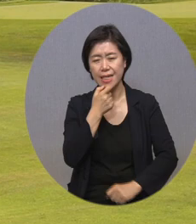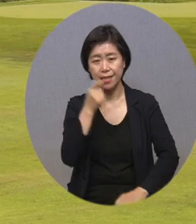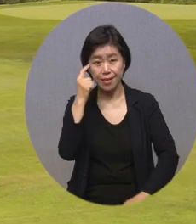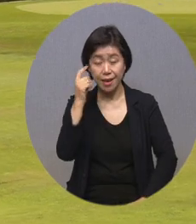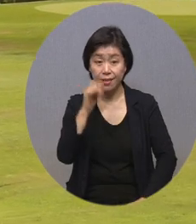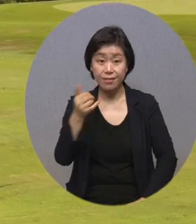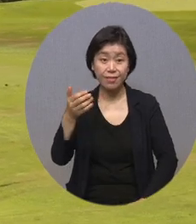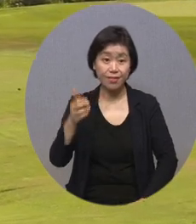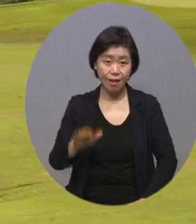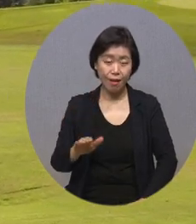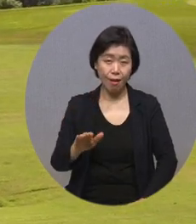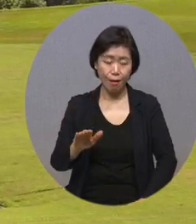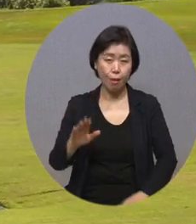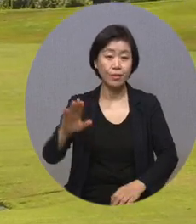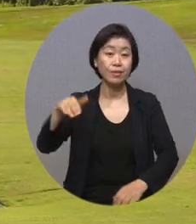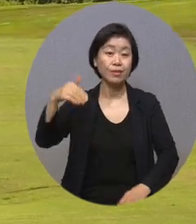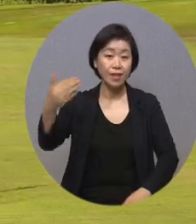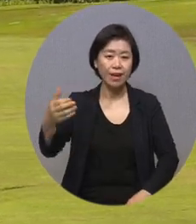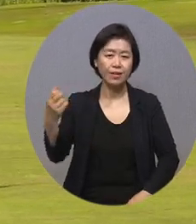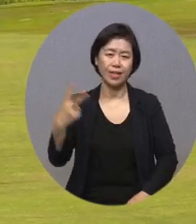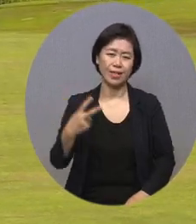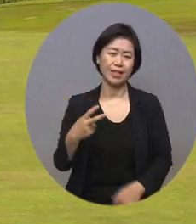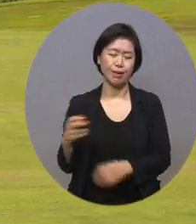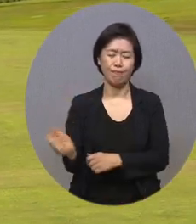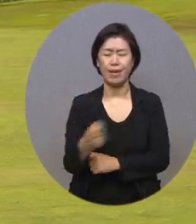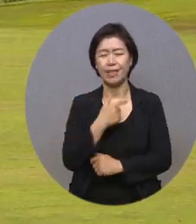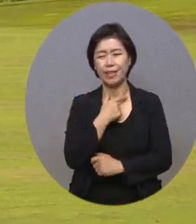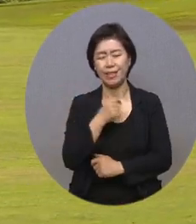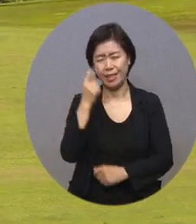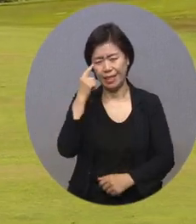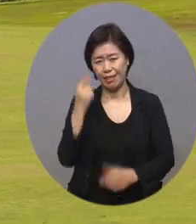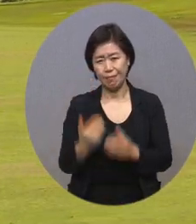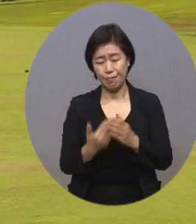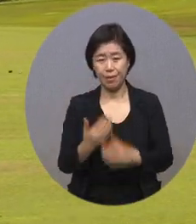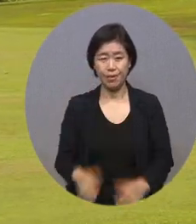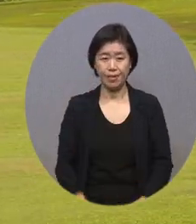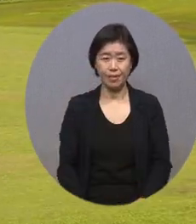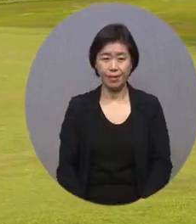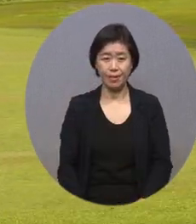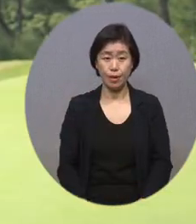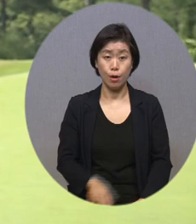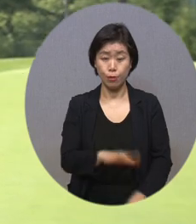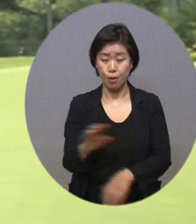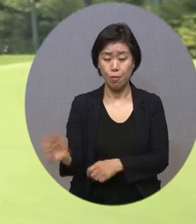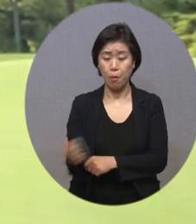맞아. 그게 골프의 매력이야. 병이다. 맞아, 그럼. 맞아. 우린 다 골프 환자니까.